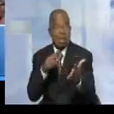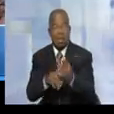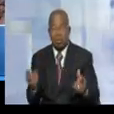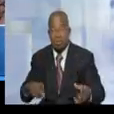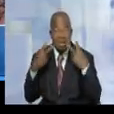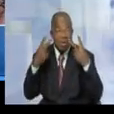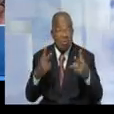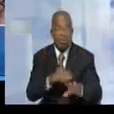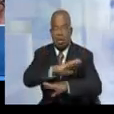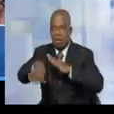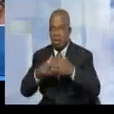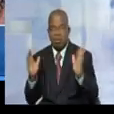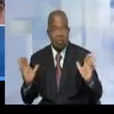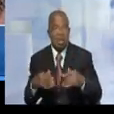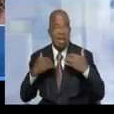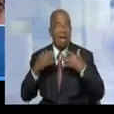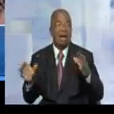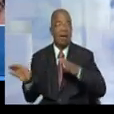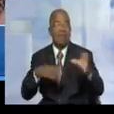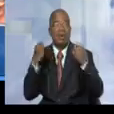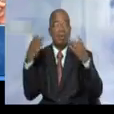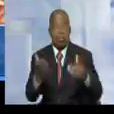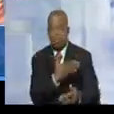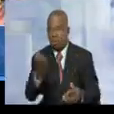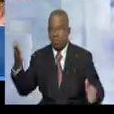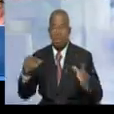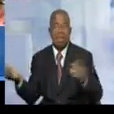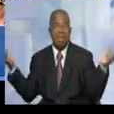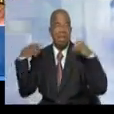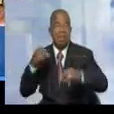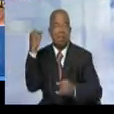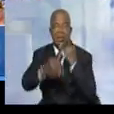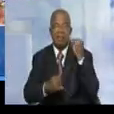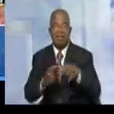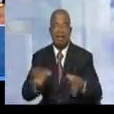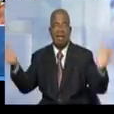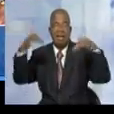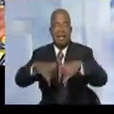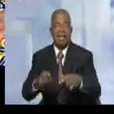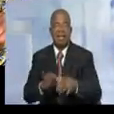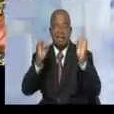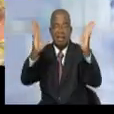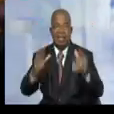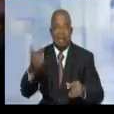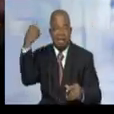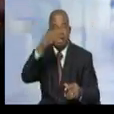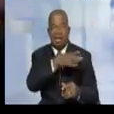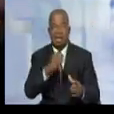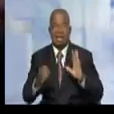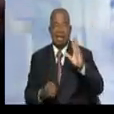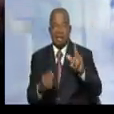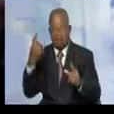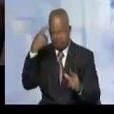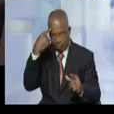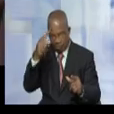n'a ménagé aucun effort depuis la fin de la crise ivoirienne de 2010-2011 pour parvenir à la reconnaissance par la